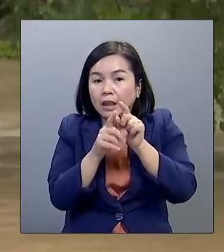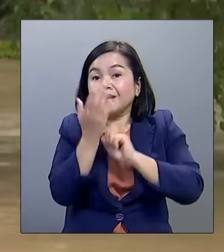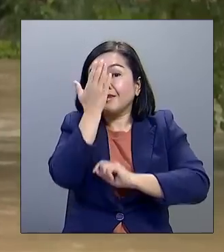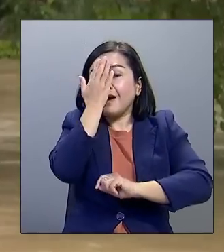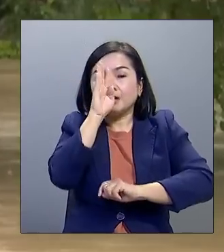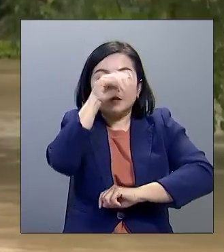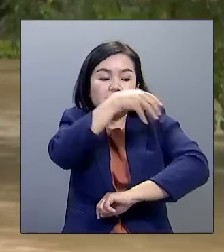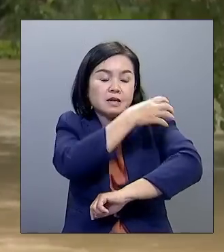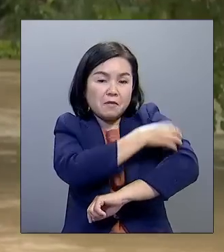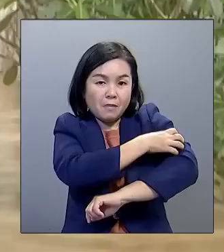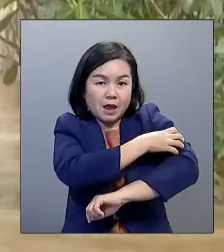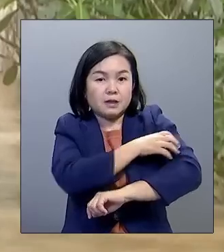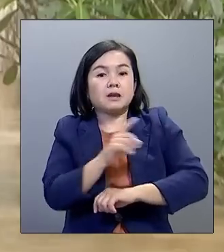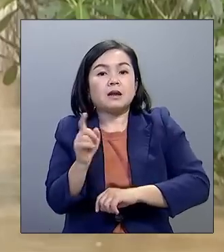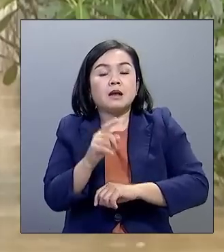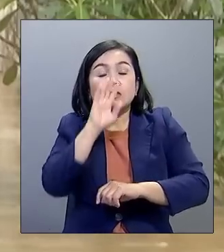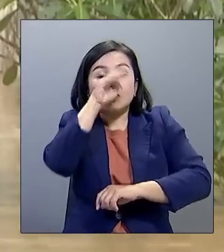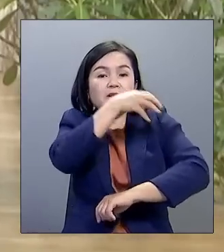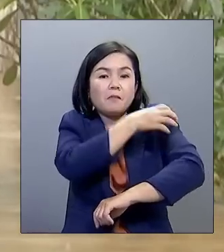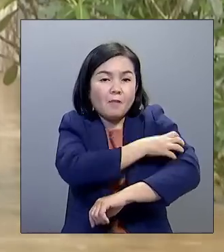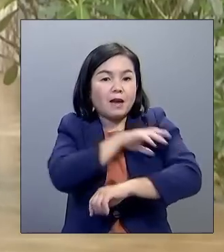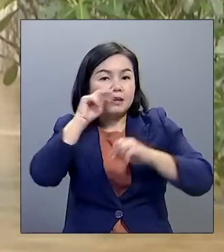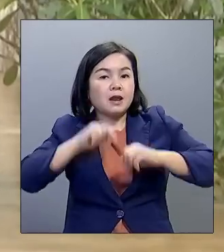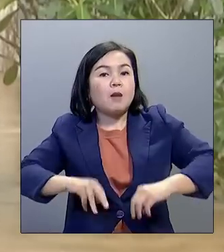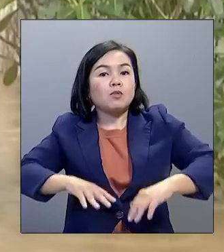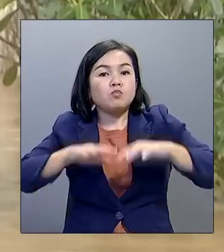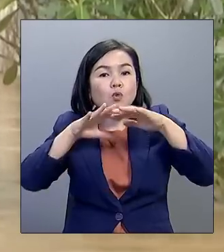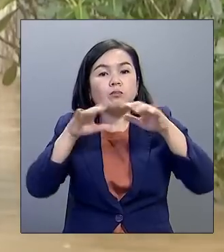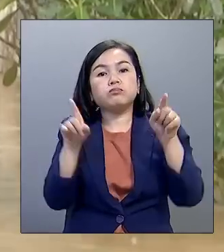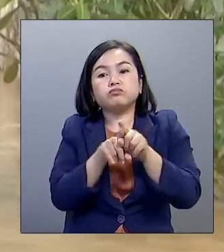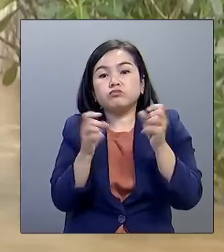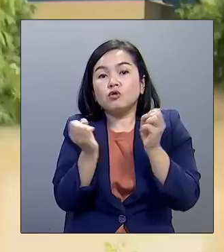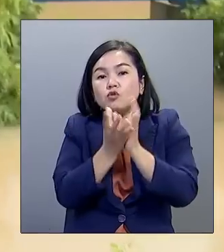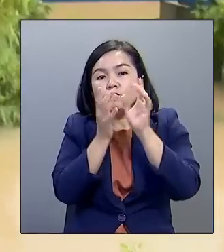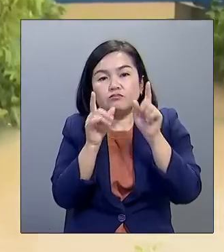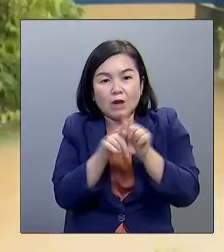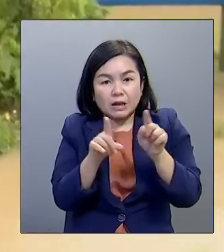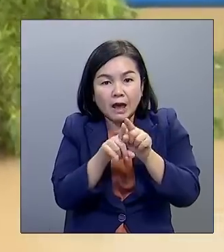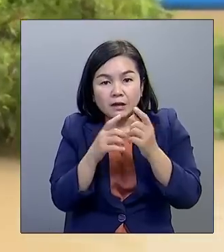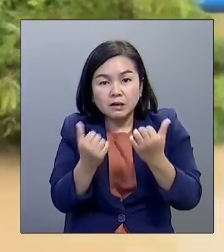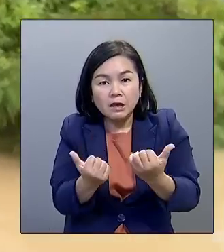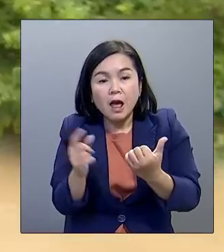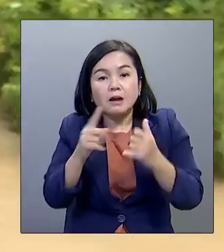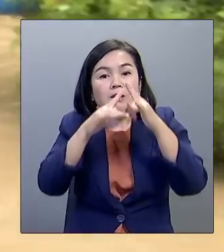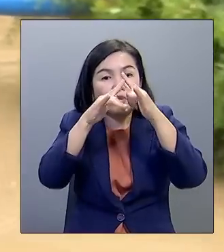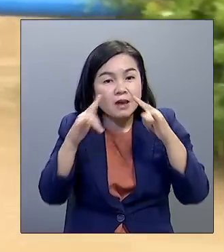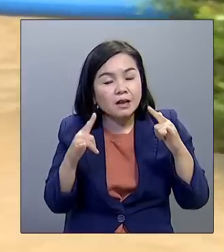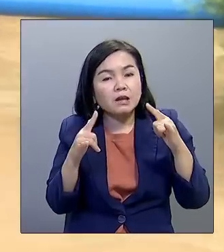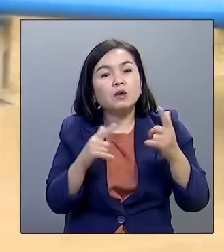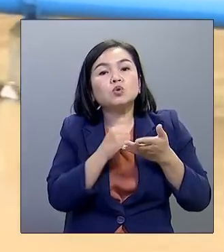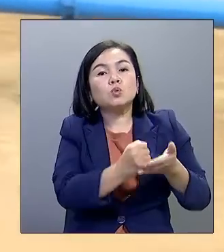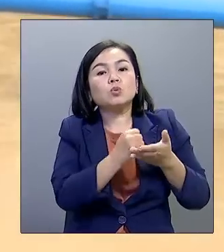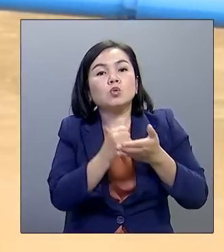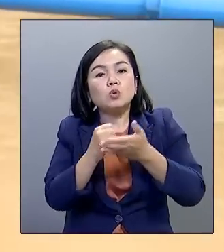าลเมืองควนลังหลังเก่าค่ะที่ถูกน้ำเข้าท่วมได้รับความเสียหายไม่น้อยเช่นกันเจ้าหน้าที่ต้องนำเต็นท์และอุปกรณ์ช่วยเหลือรว